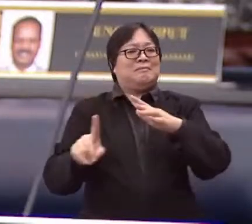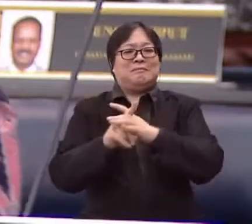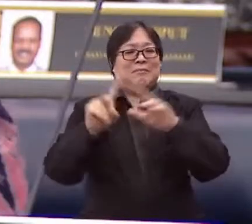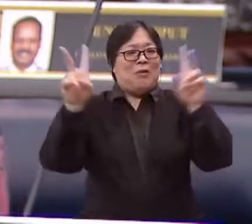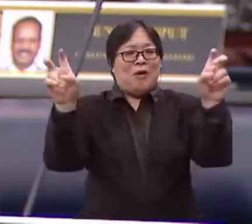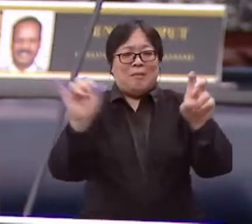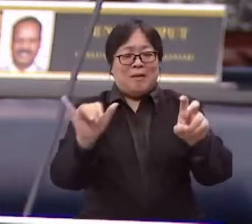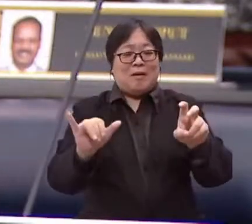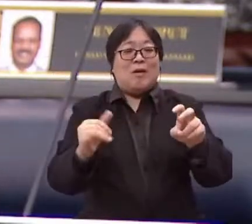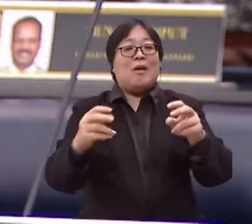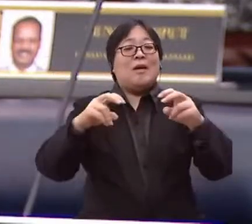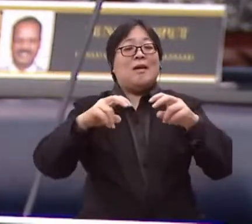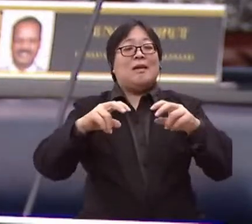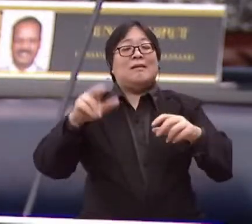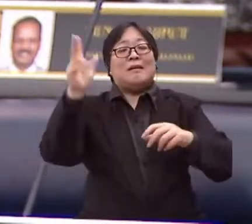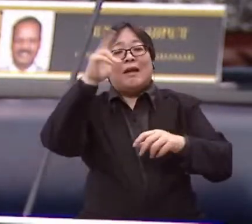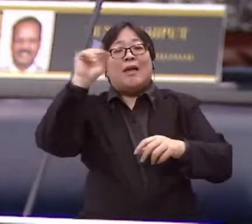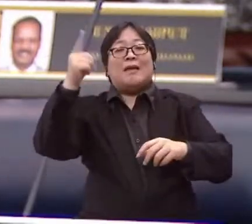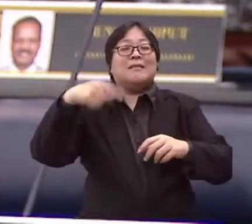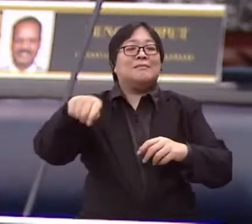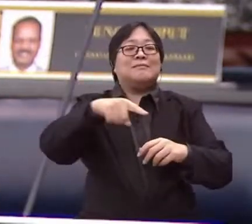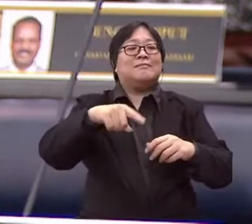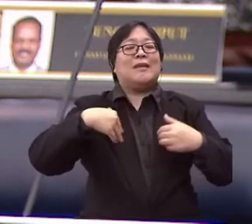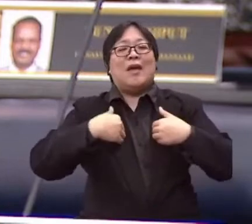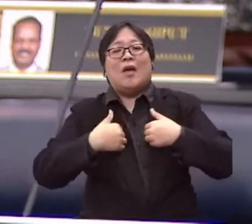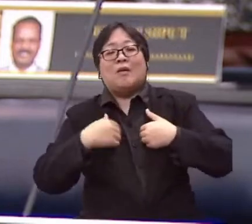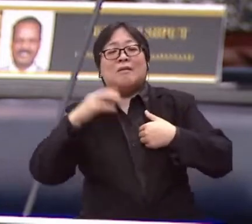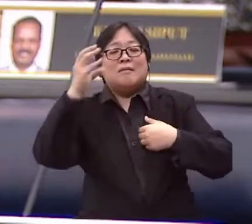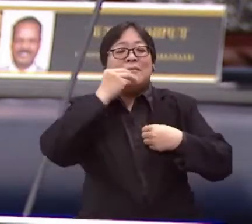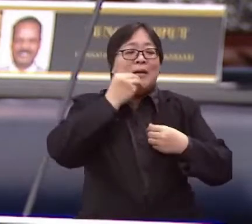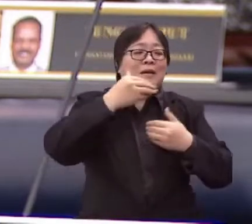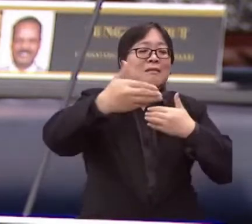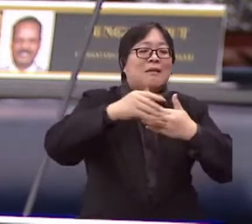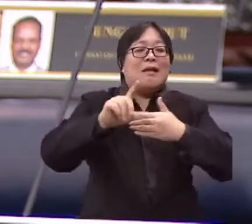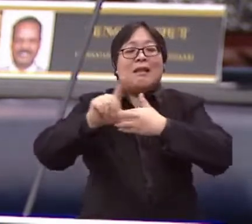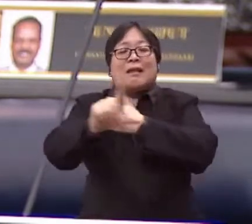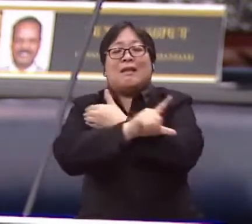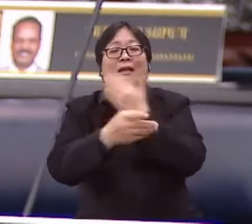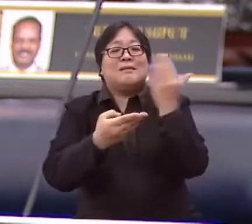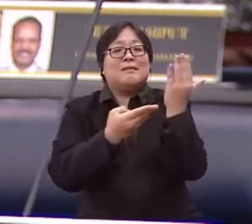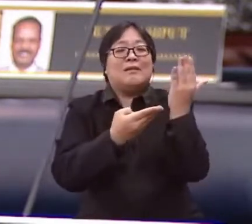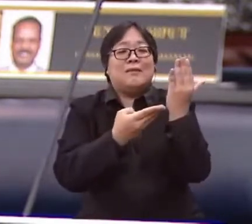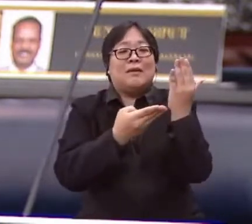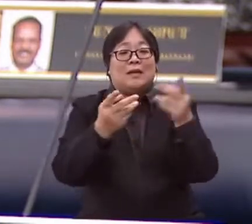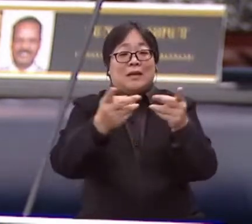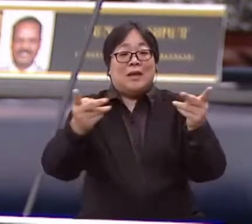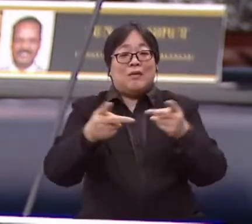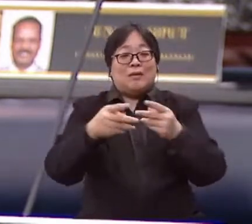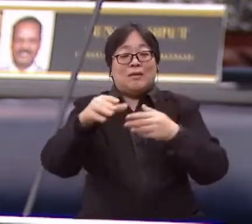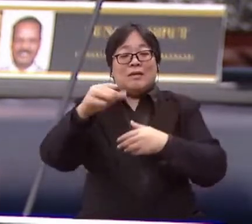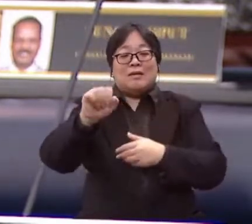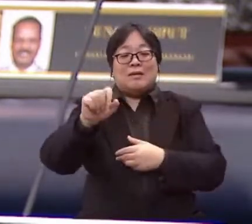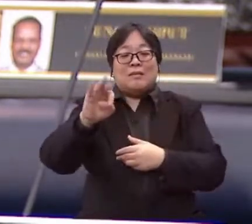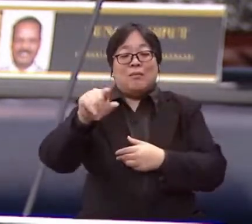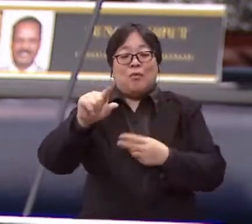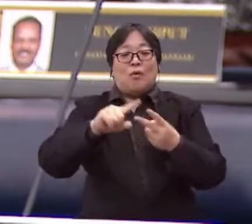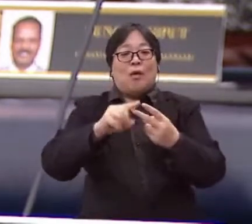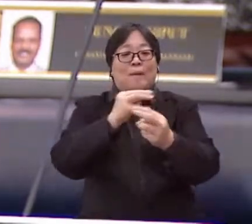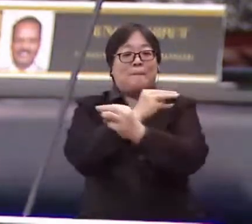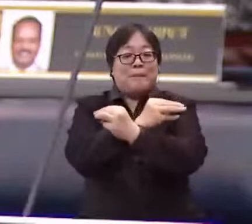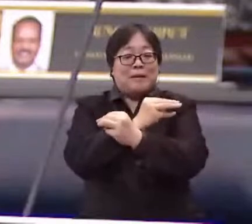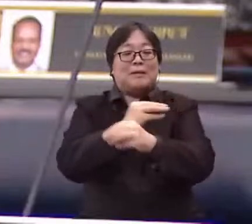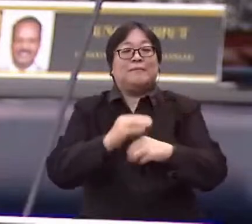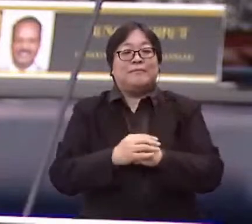dulu kaca-kaca hanya coba cari makanan di sekeliling ladang sawit dalam kawasan semprong Mersing